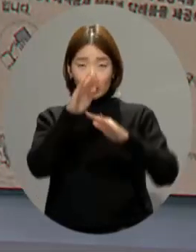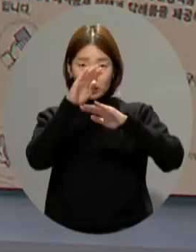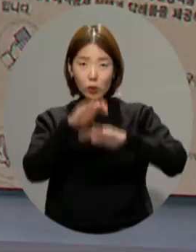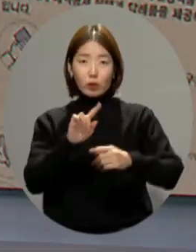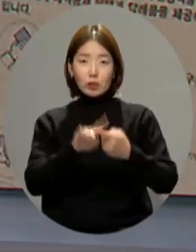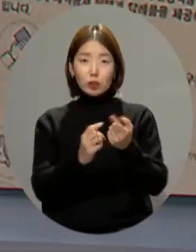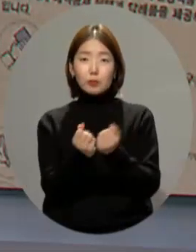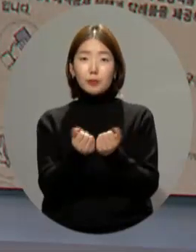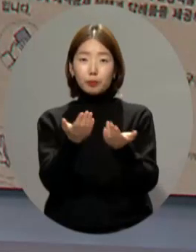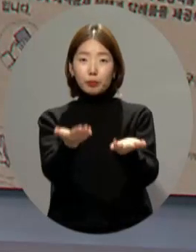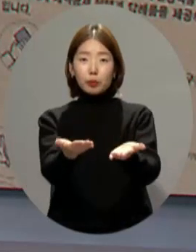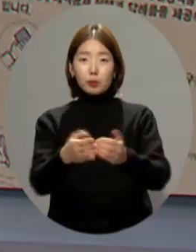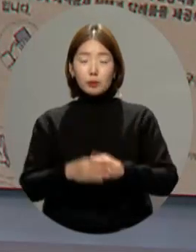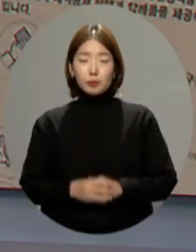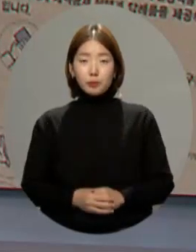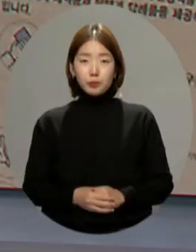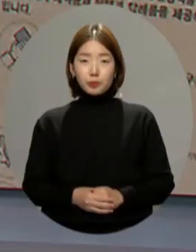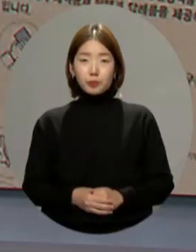기자가 취재했습니다.